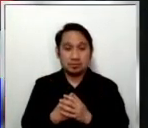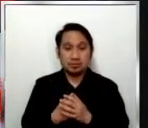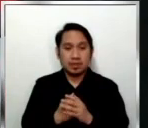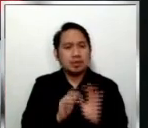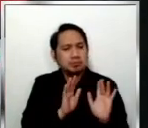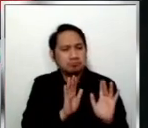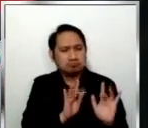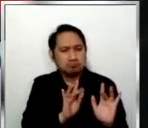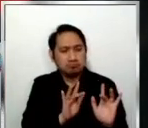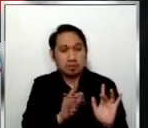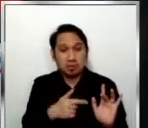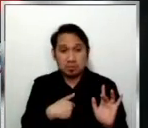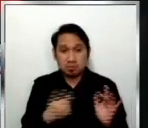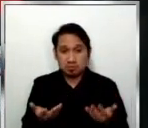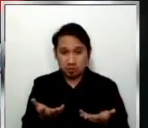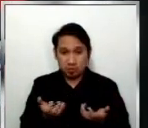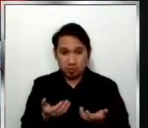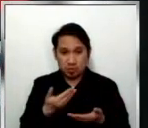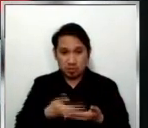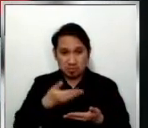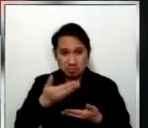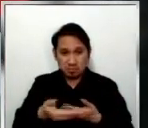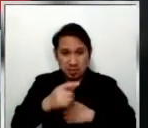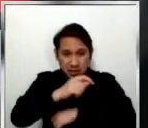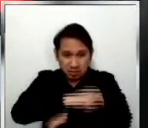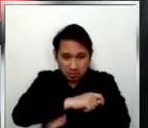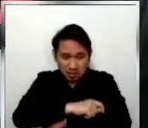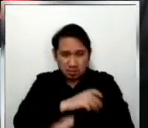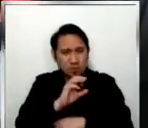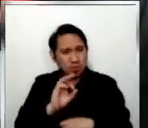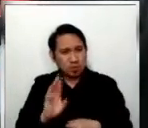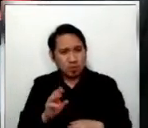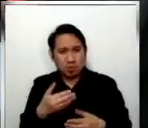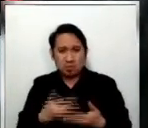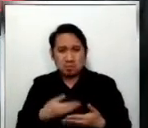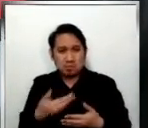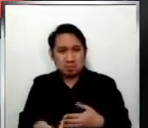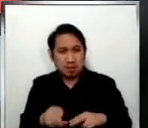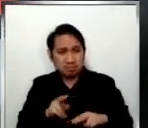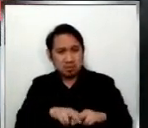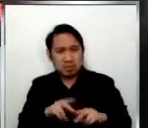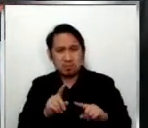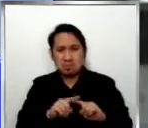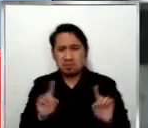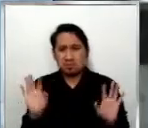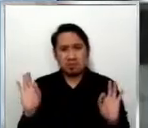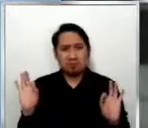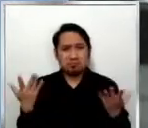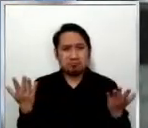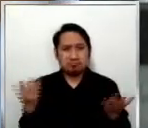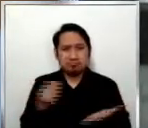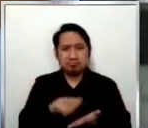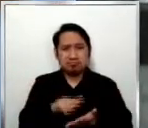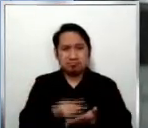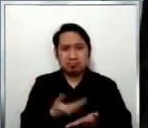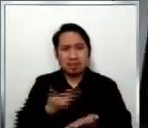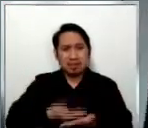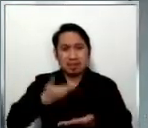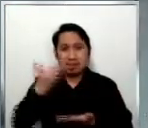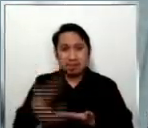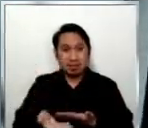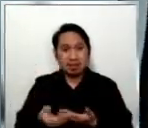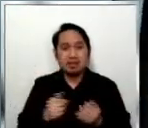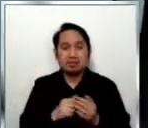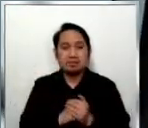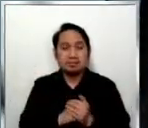kong bilhan ng lamesa or upuan, hindi ma'am afford eh, wala pong pambili kasi. Pagkatapos ng klase,